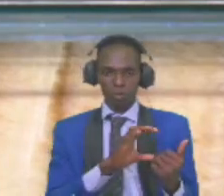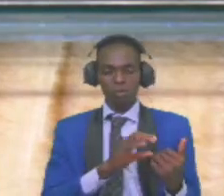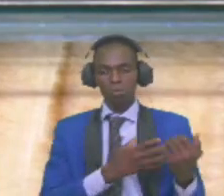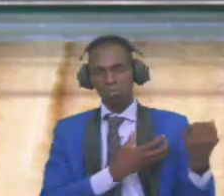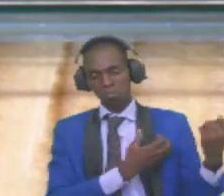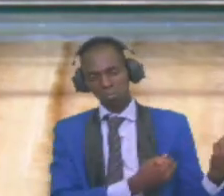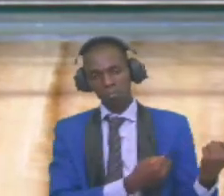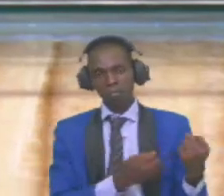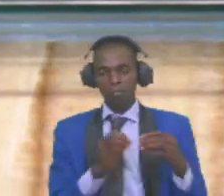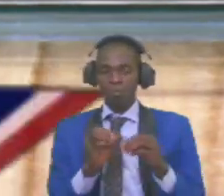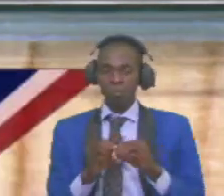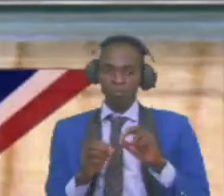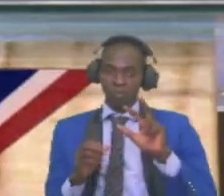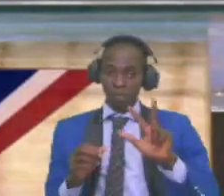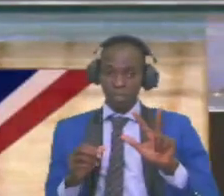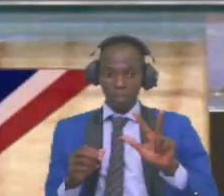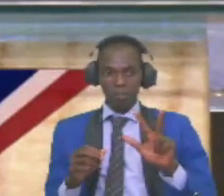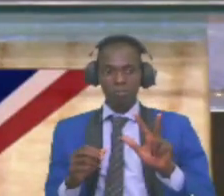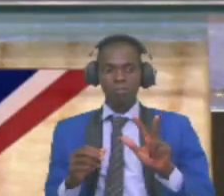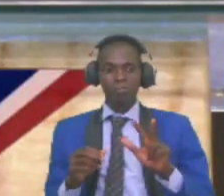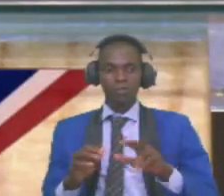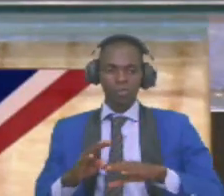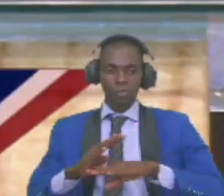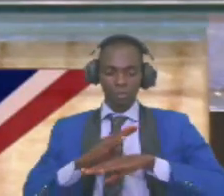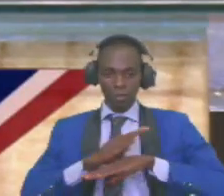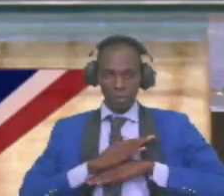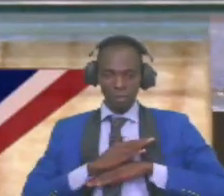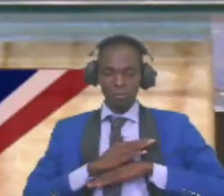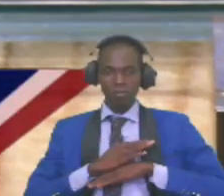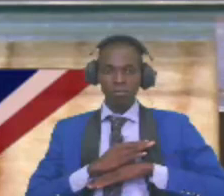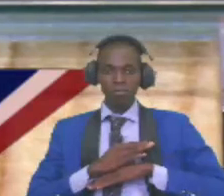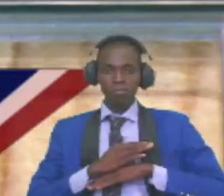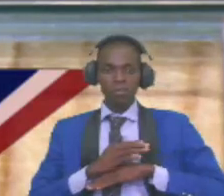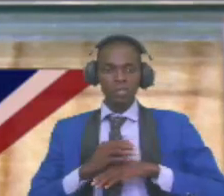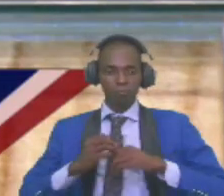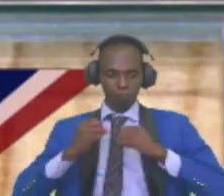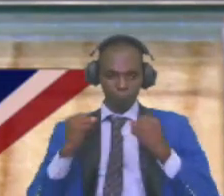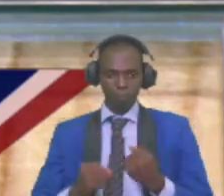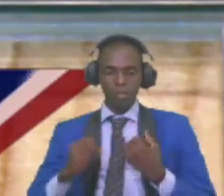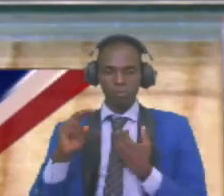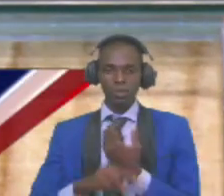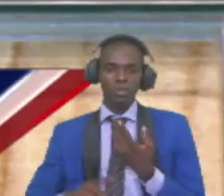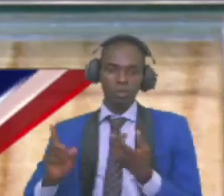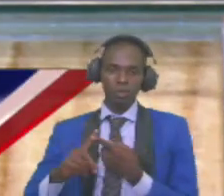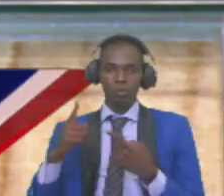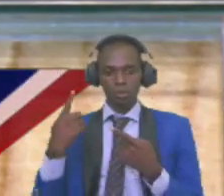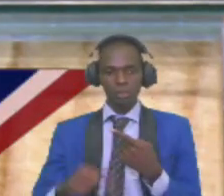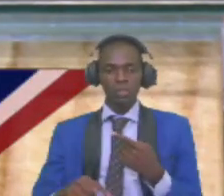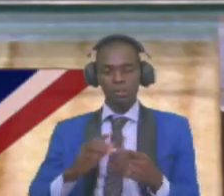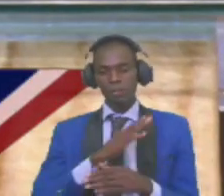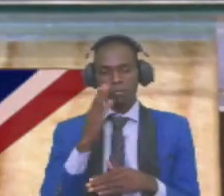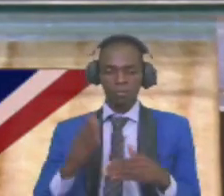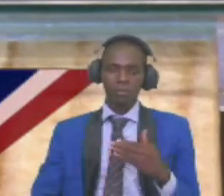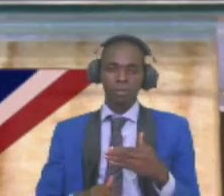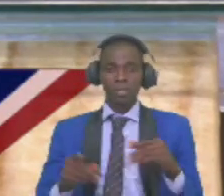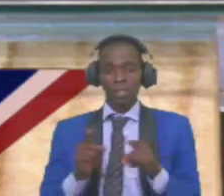neuro doit se maintenir la fermeté jusqu'à la fin comme vous êtes nés de